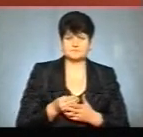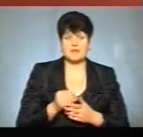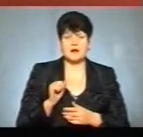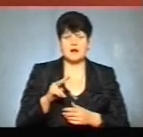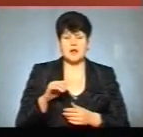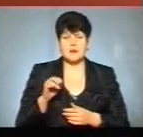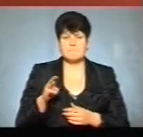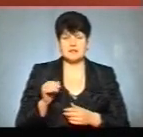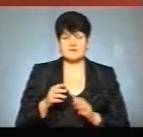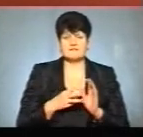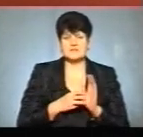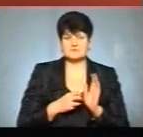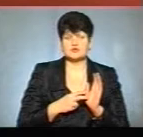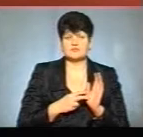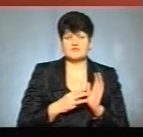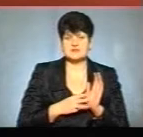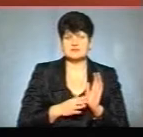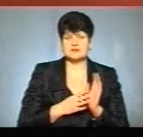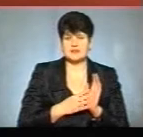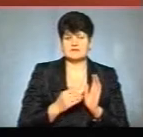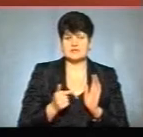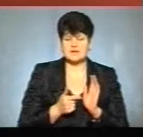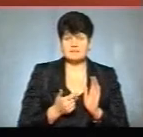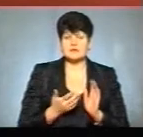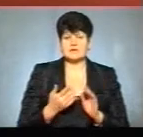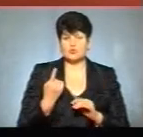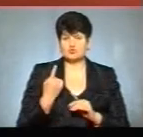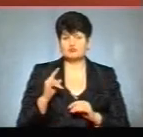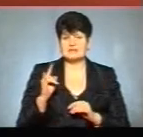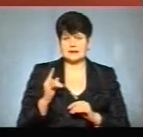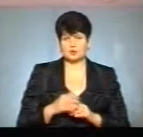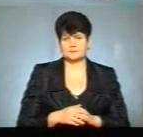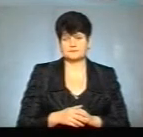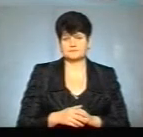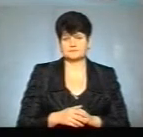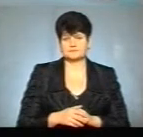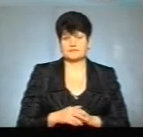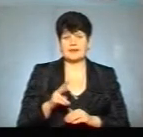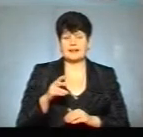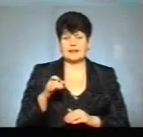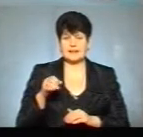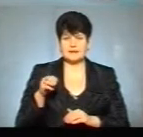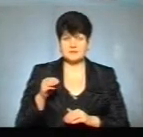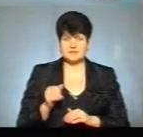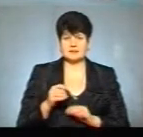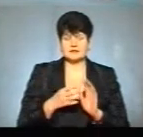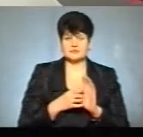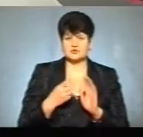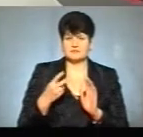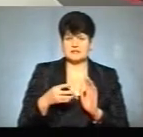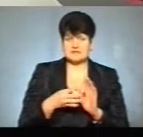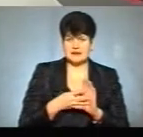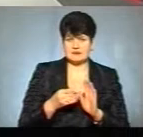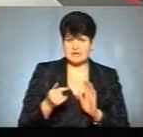це 889 гривень, 50 з розрахунку на одну дитину, з липня 929